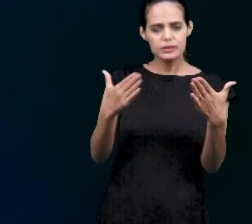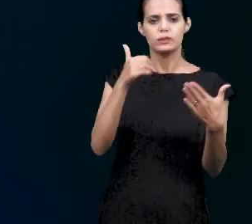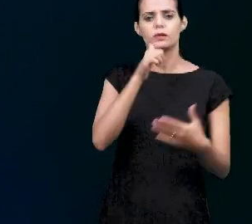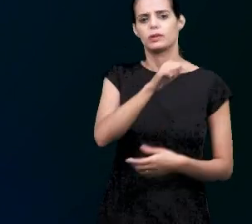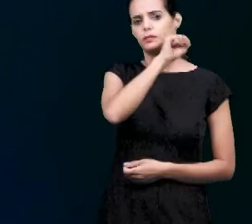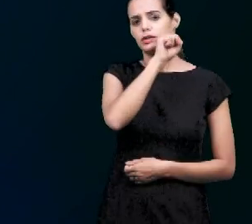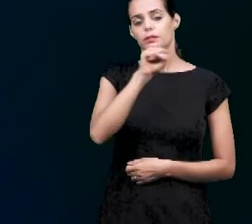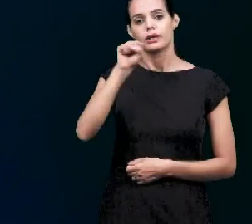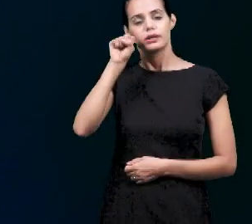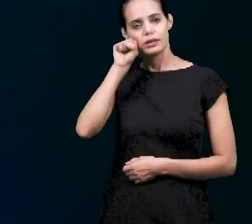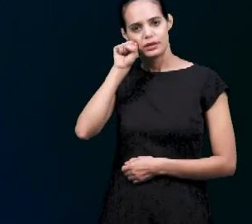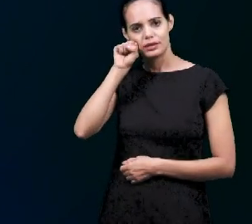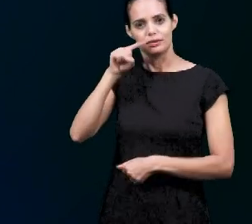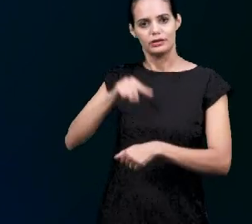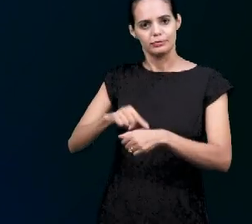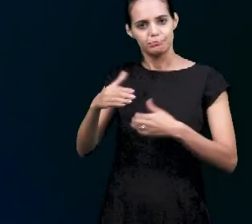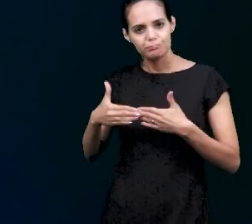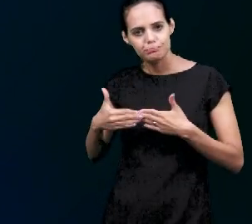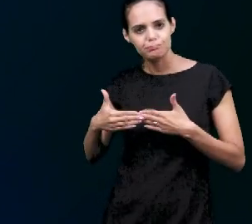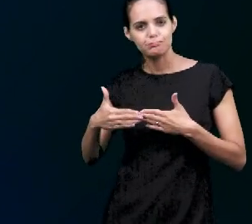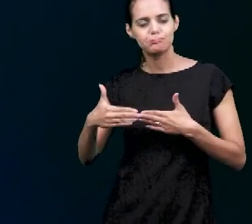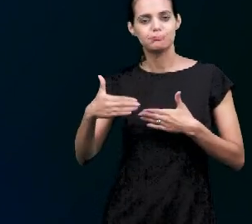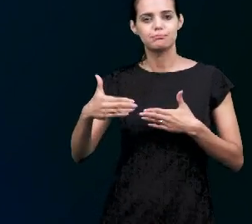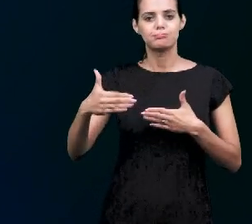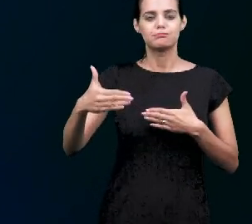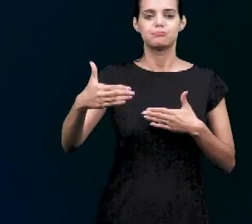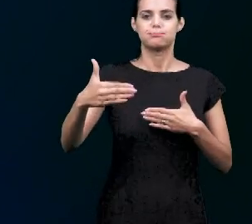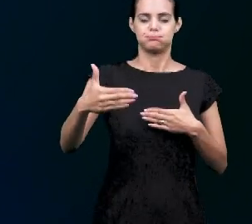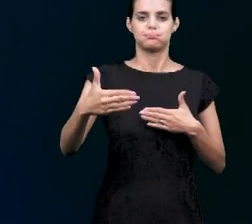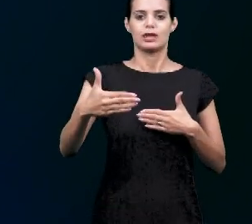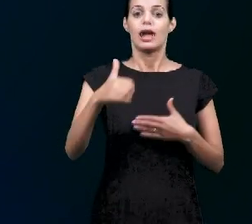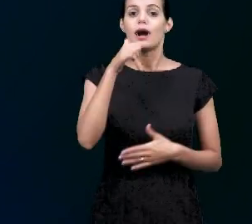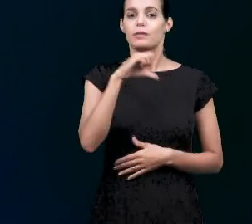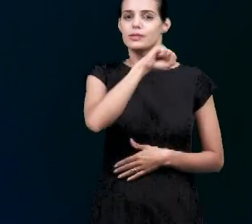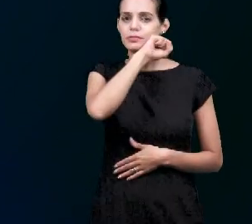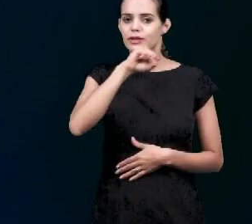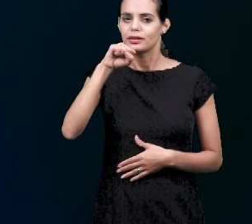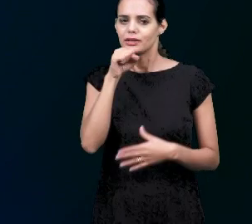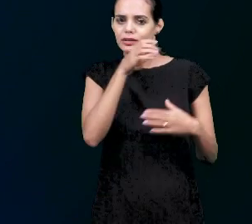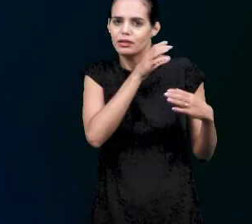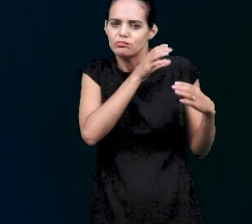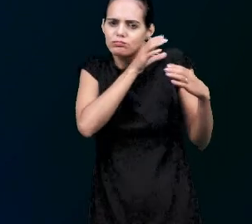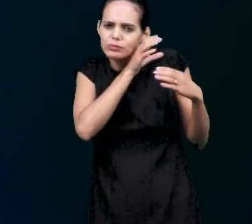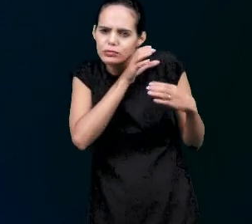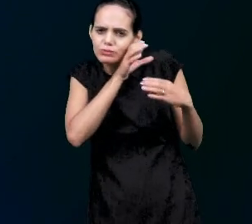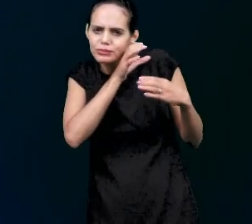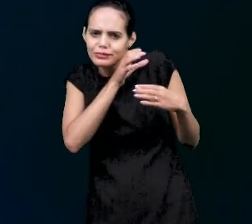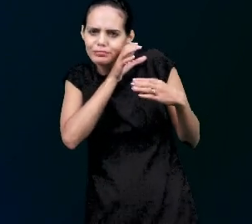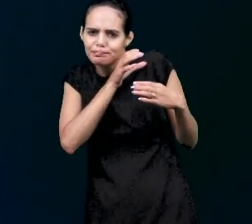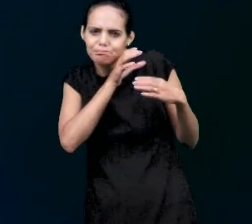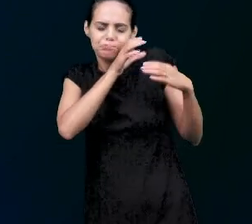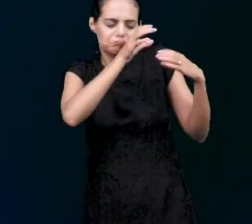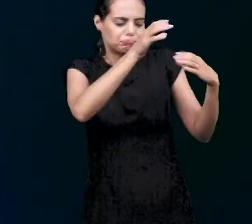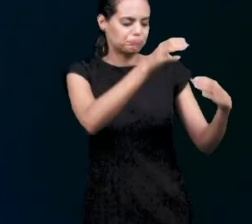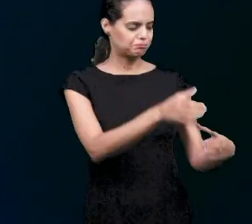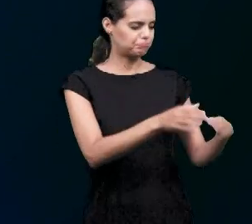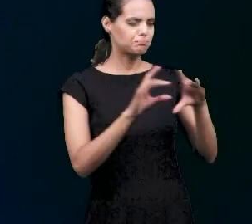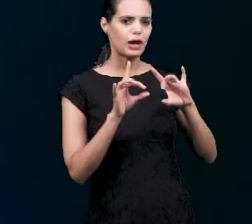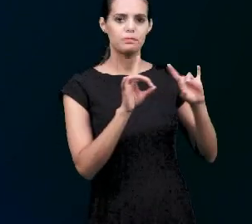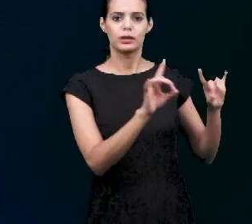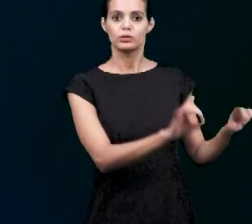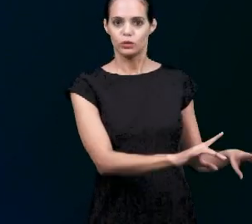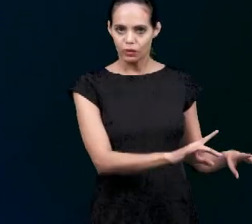le moment où Jésus a dit qu'il était nécessaire de passer par cette ville. Dieu, pour sa préscience, avait déjà